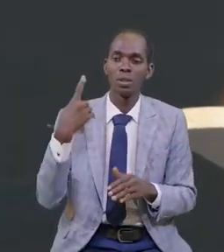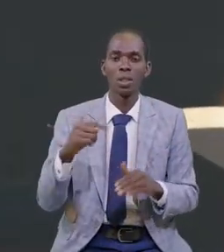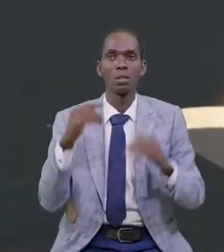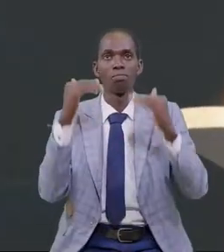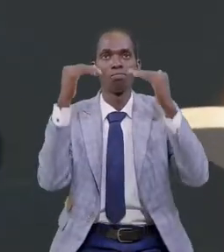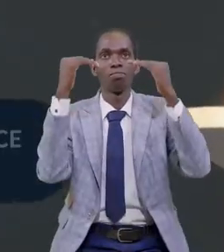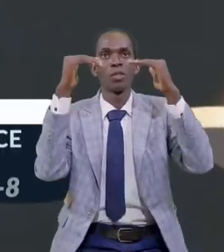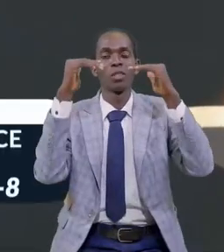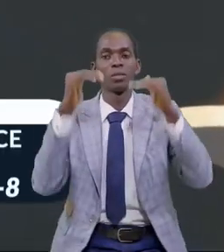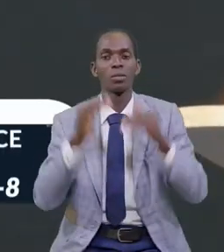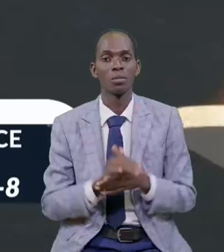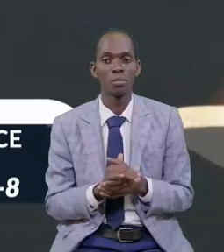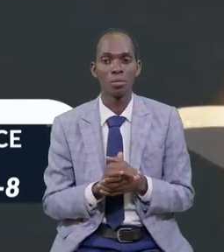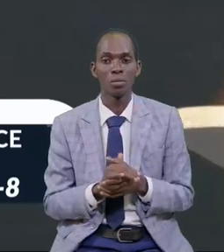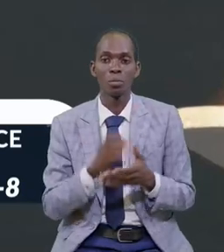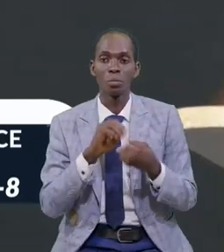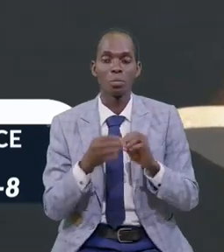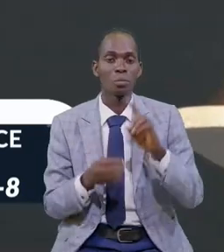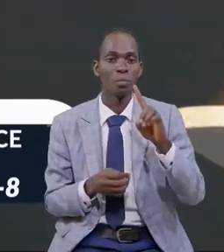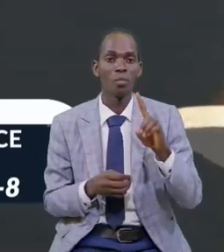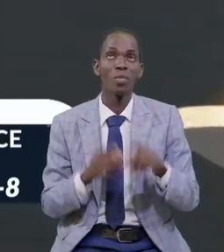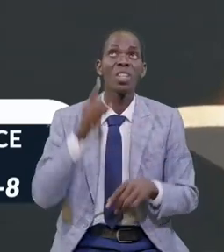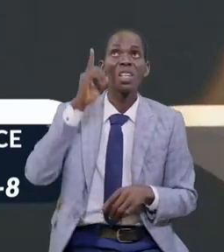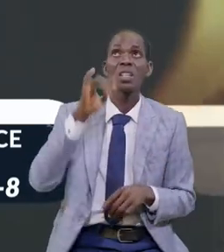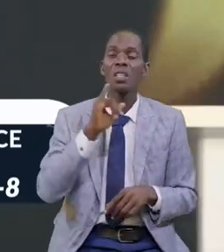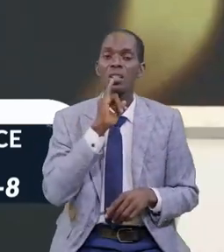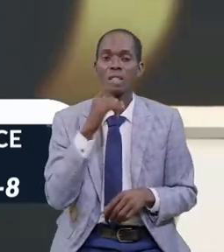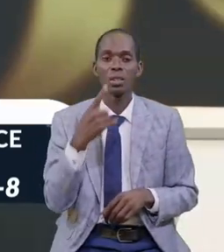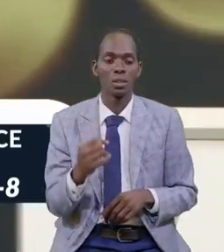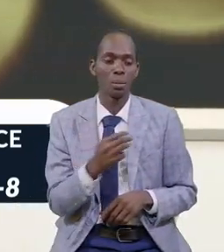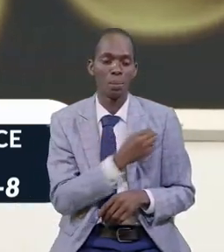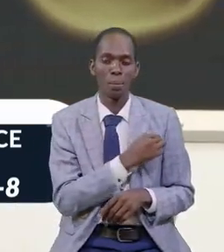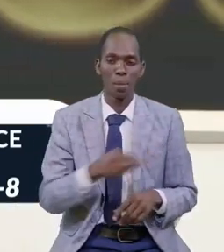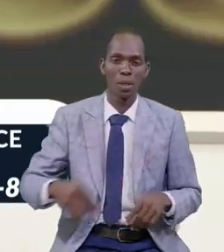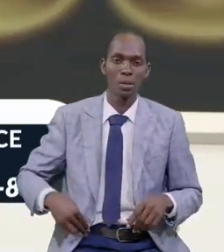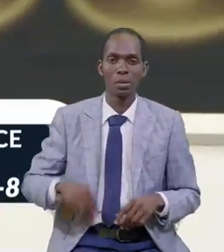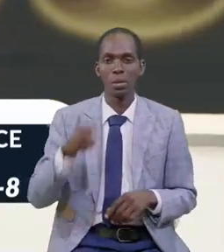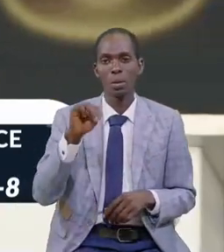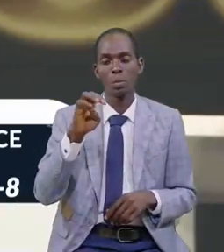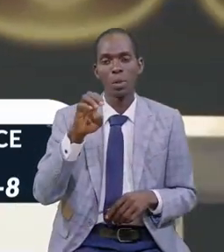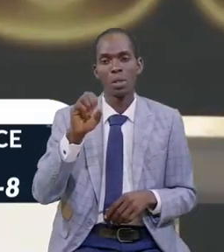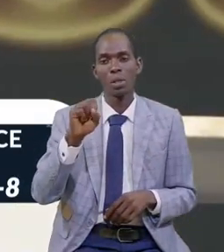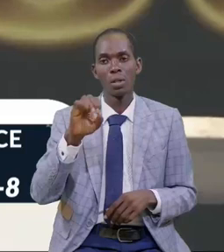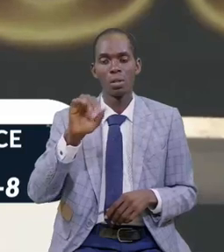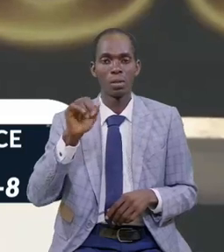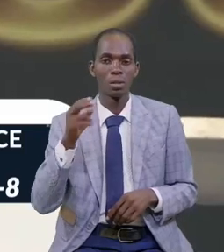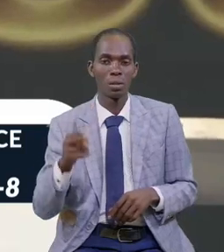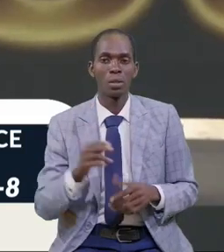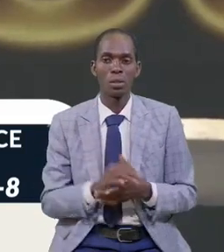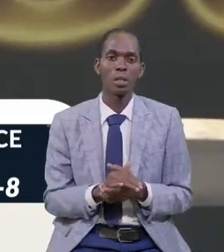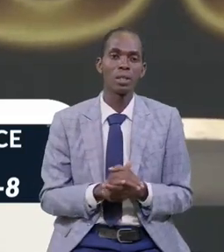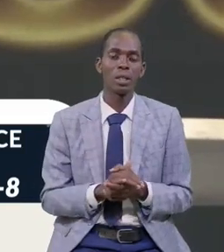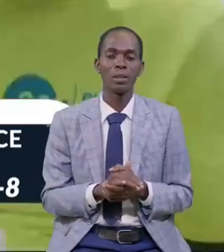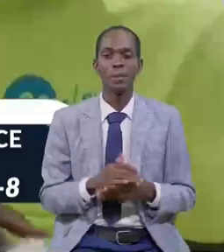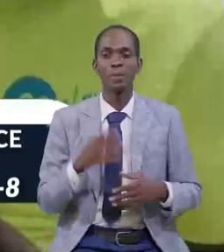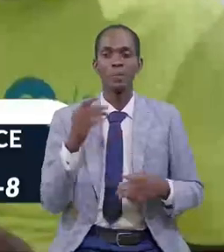serviteurs pour montrer l'exemple aux serviteurs 1 il est le merci voyons Daniel